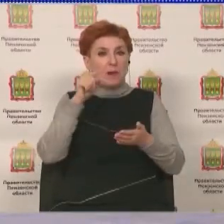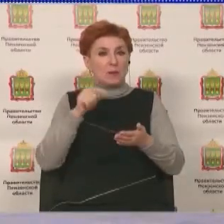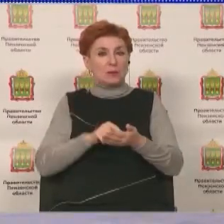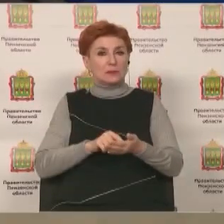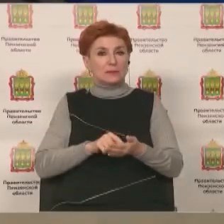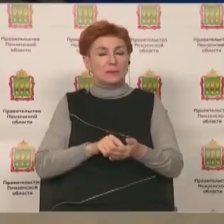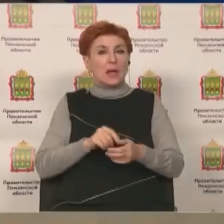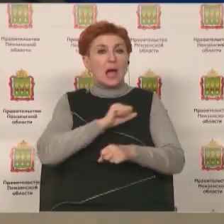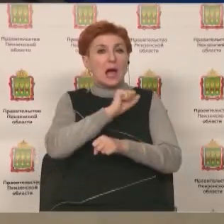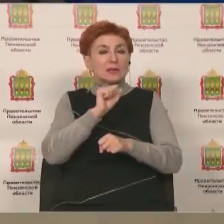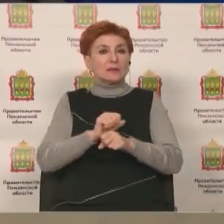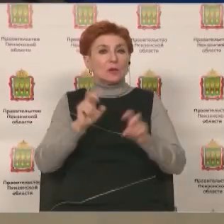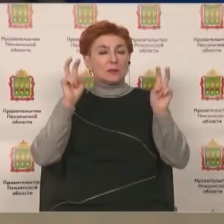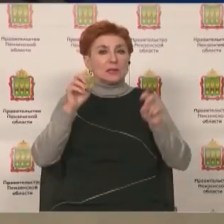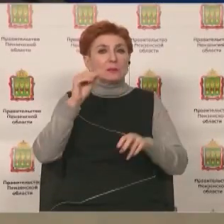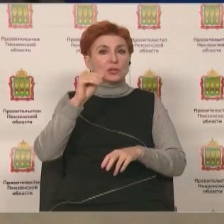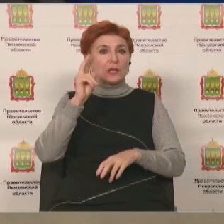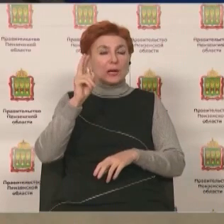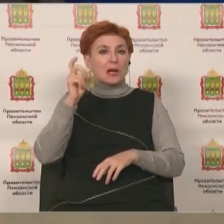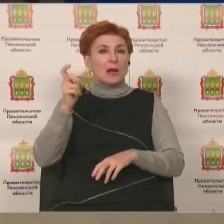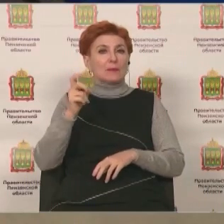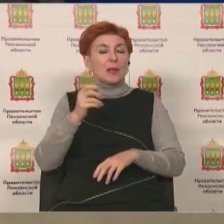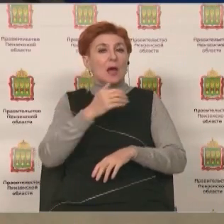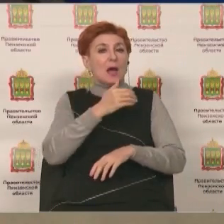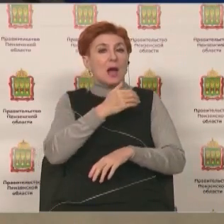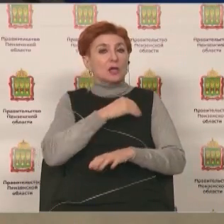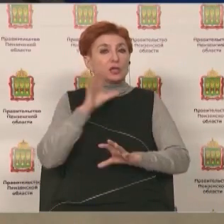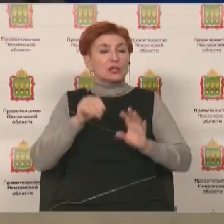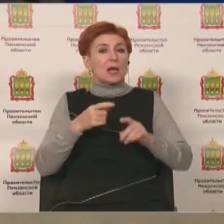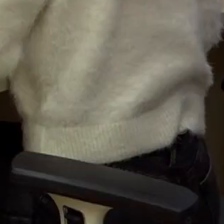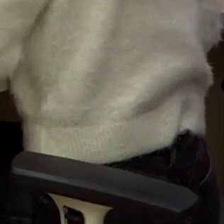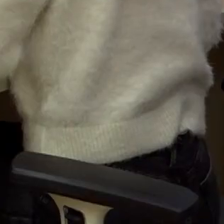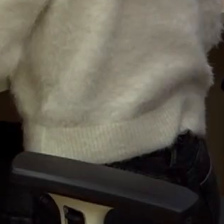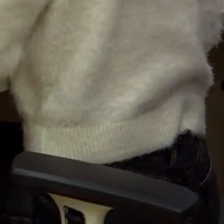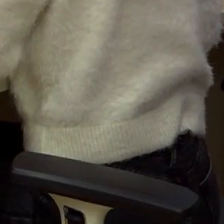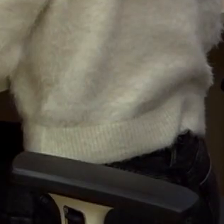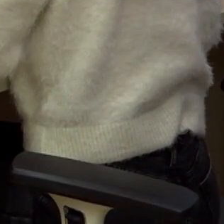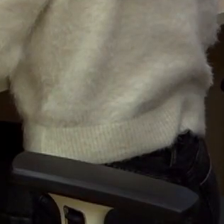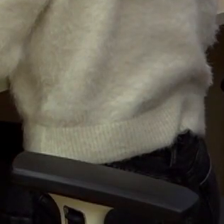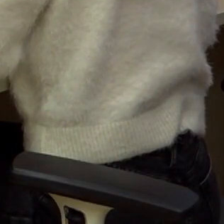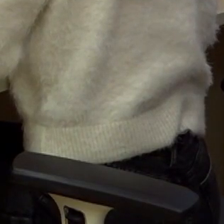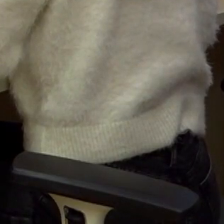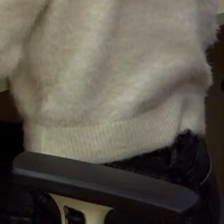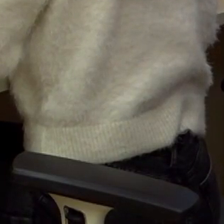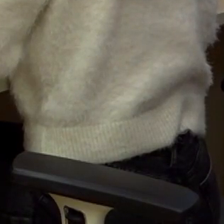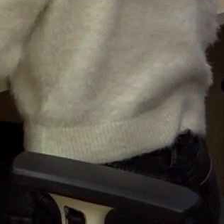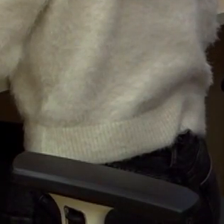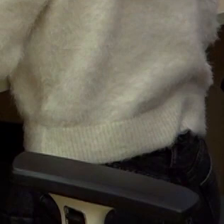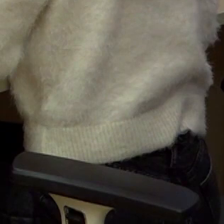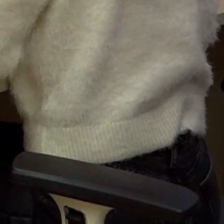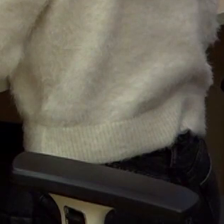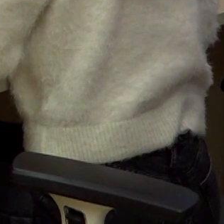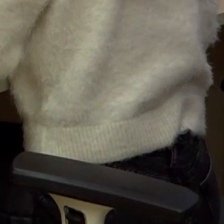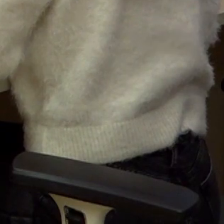Владимирович, остановимся на теме ЖКХ. Навсегда хотя интересует. Я считаю, что это безобразие. Больше всего обращений поступило из областного